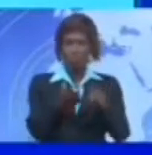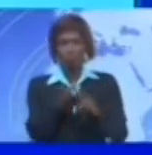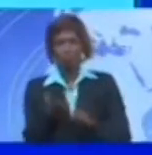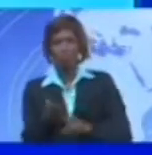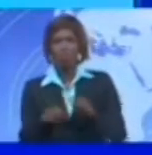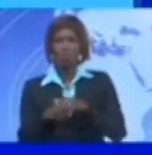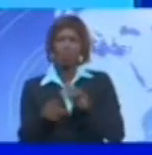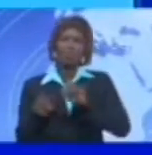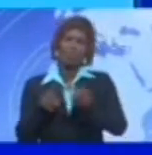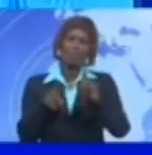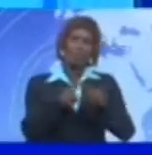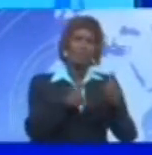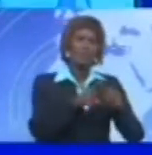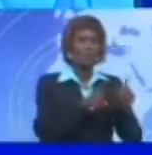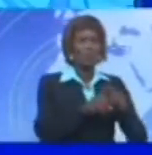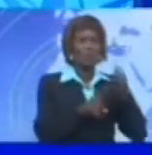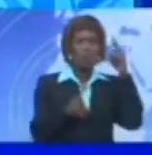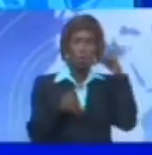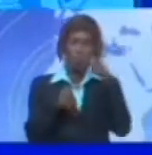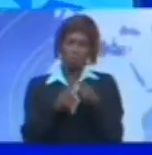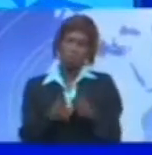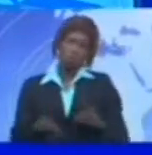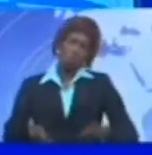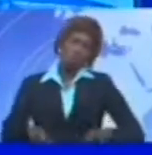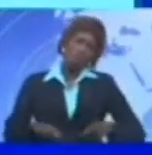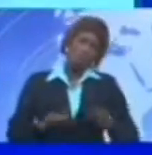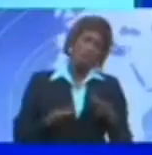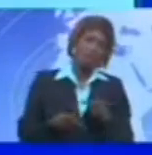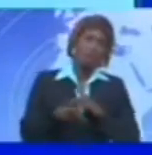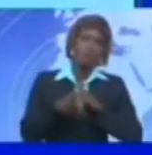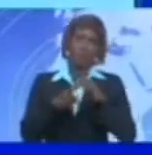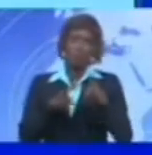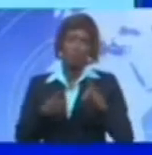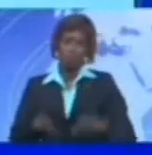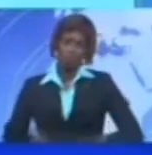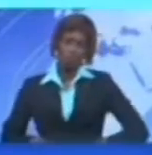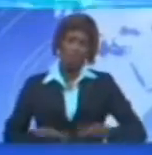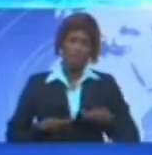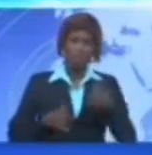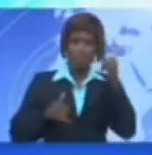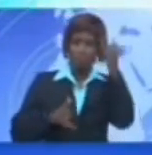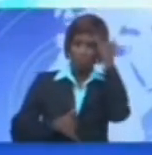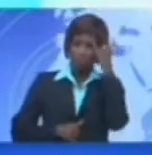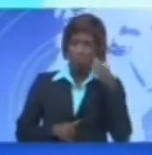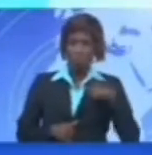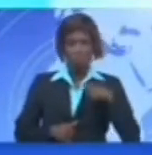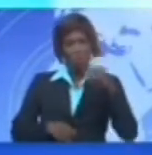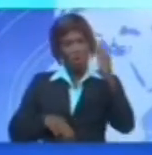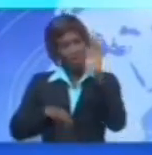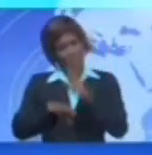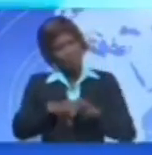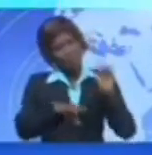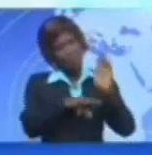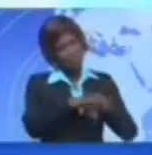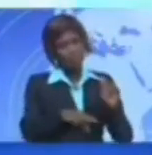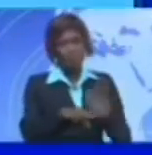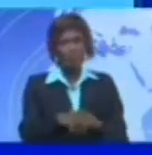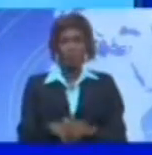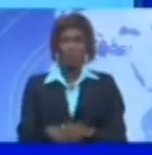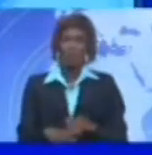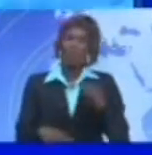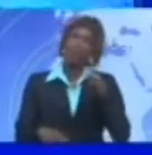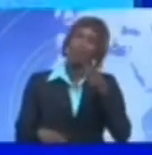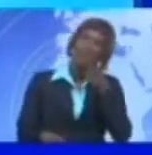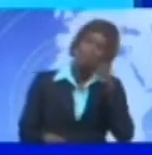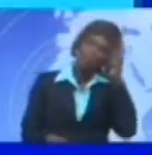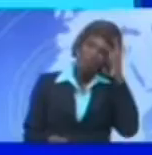notamment la conciliation vie professionnelle-vie personnelle. Alors, c'est une invitation que je viens lancer. Emmener tout le monde, parents,